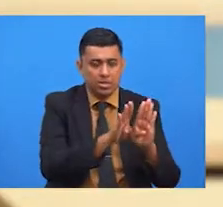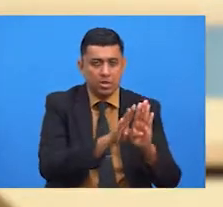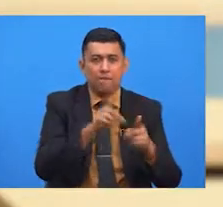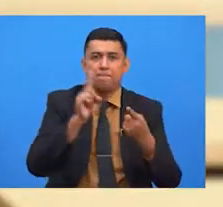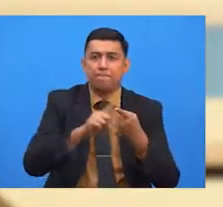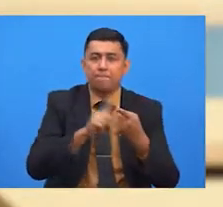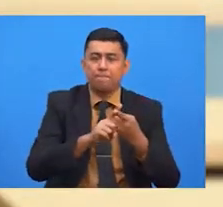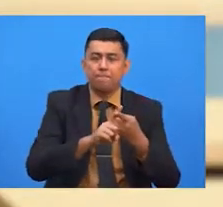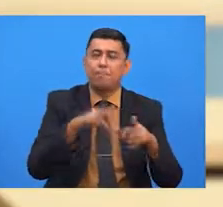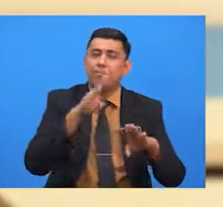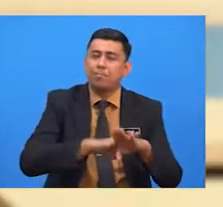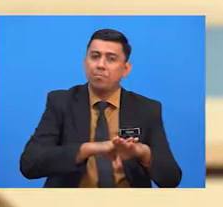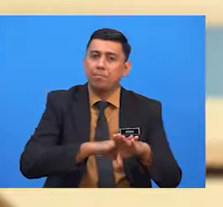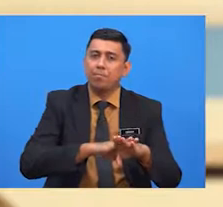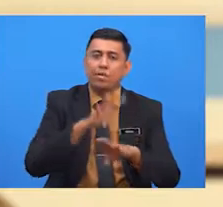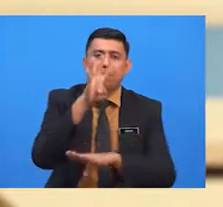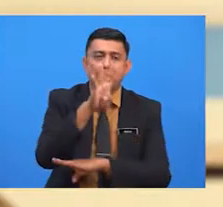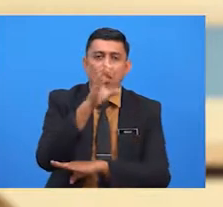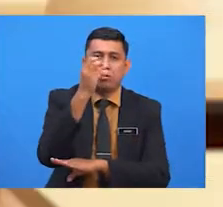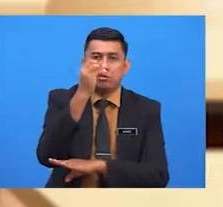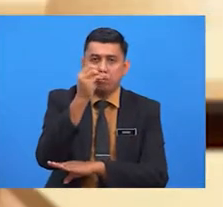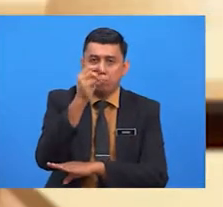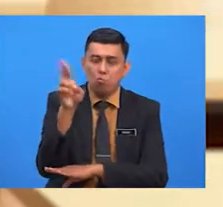pada tahun 4000 sebelum Masihi.